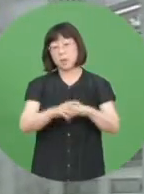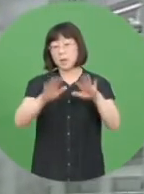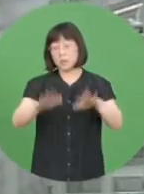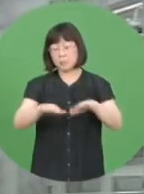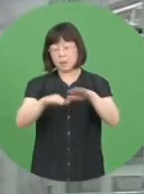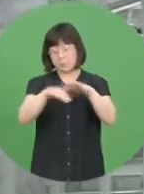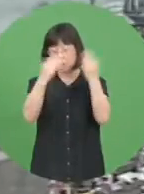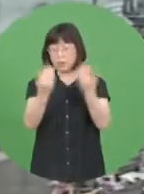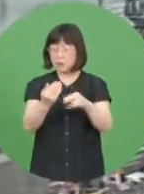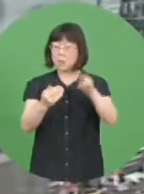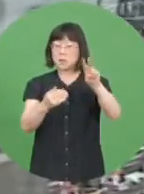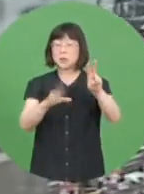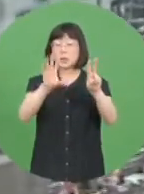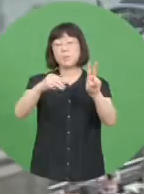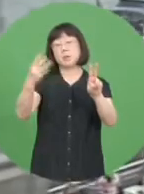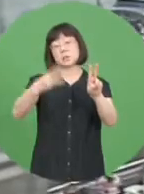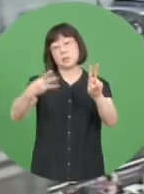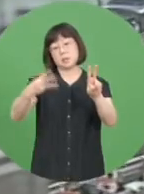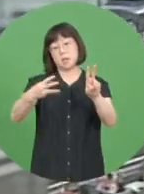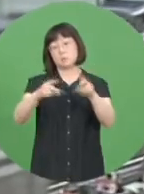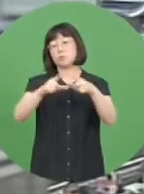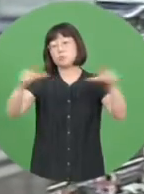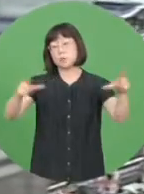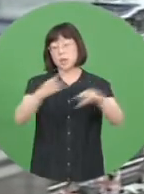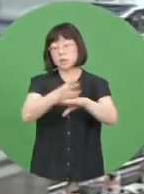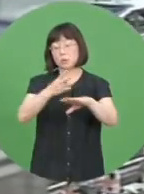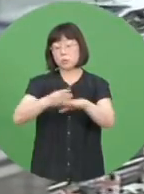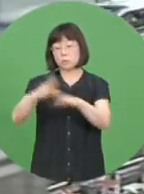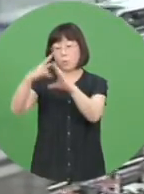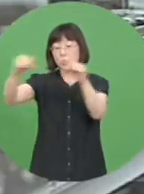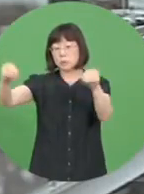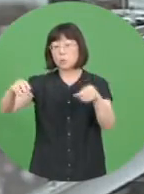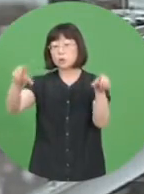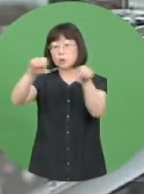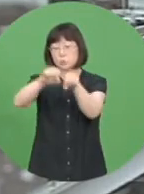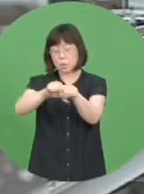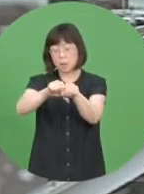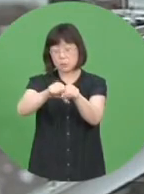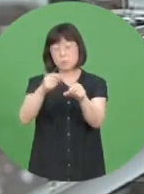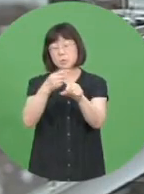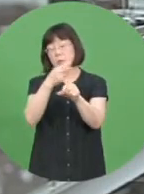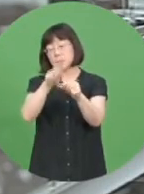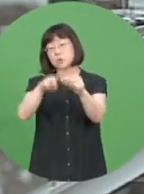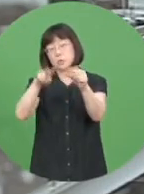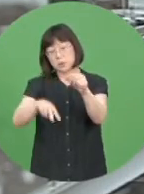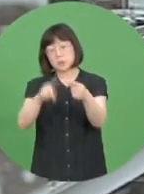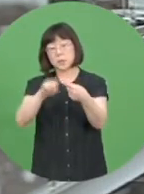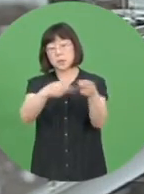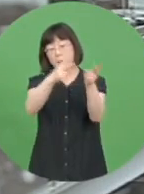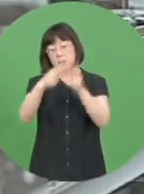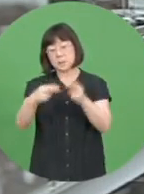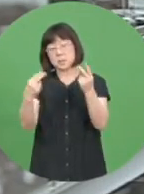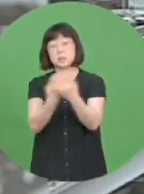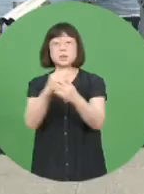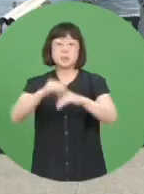およそ2万3000台に増え、四国と本州を結ぶ大動脈となっています。